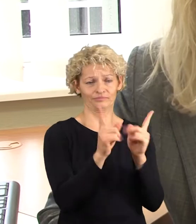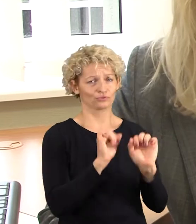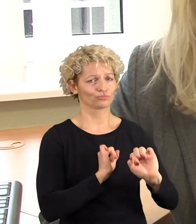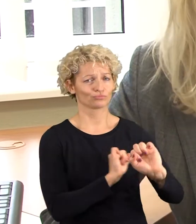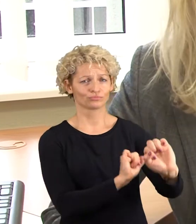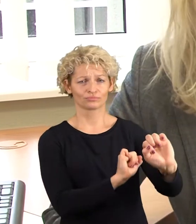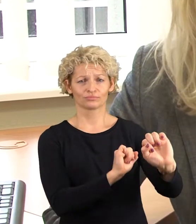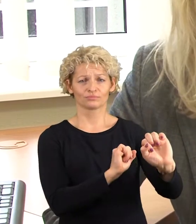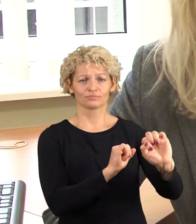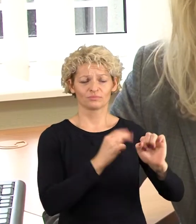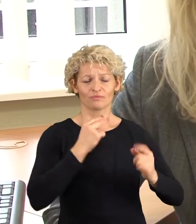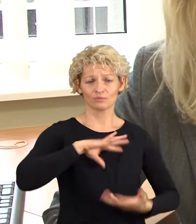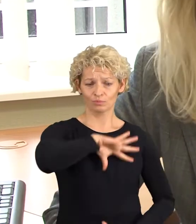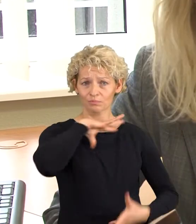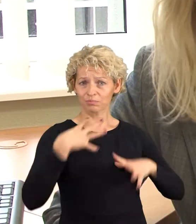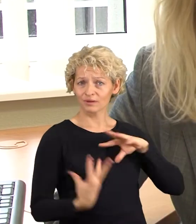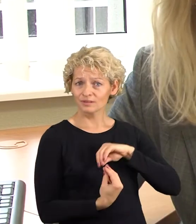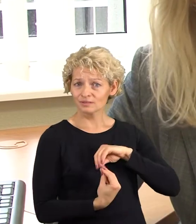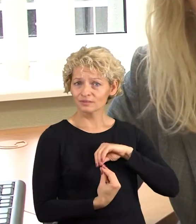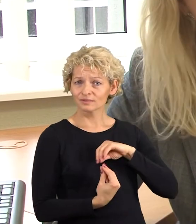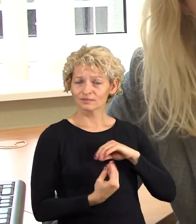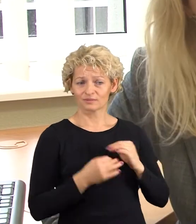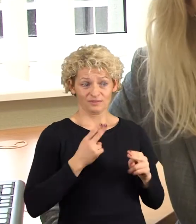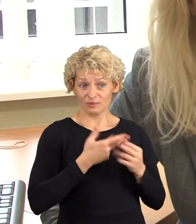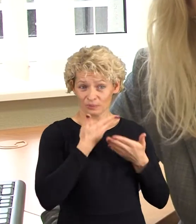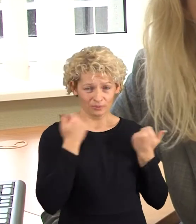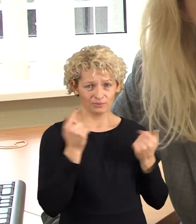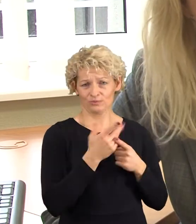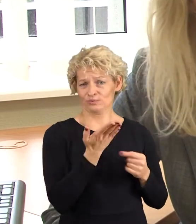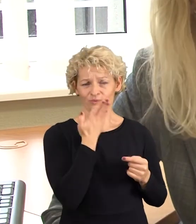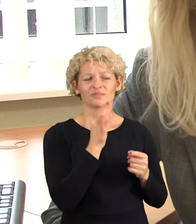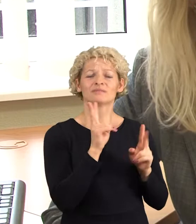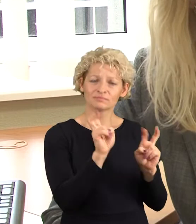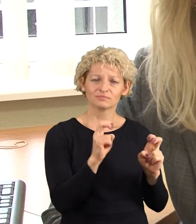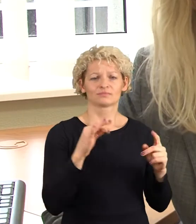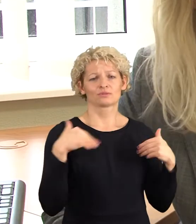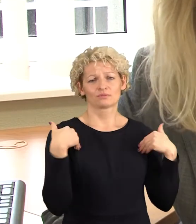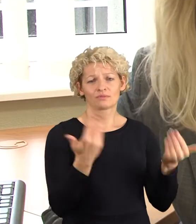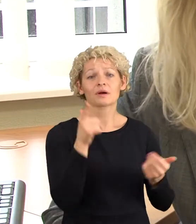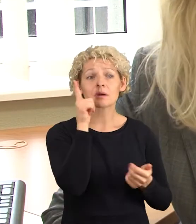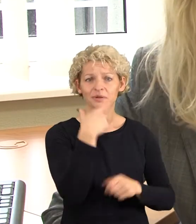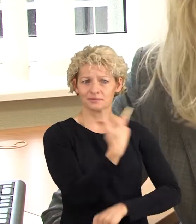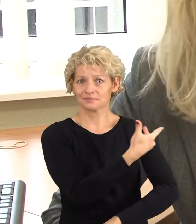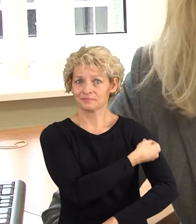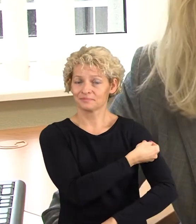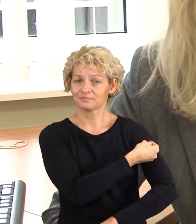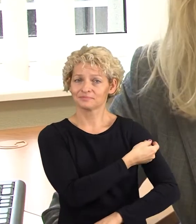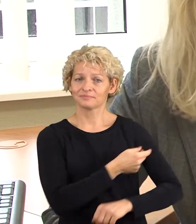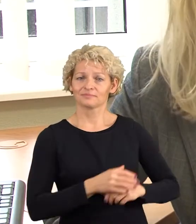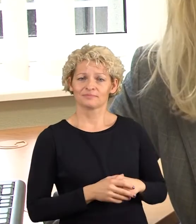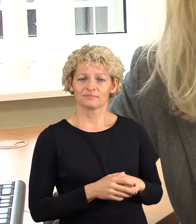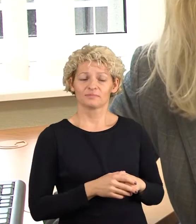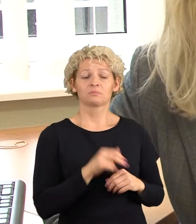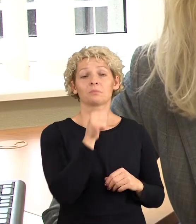komplikacijų. Rekomenduojame ypač pasiskiepyti rizikos grupėms priklausantiems asmenims, tai yra